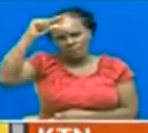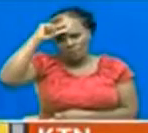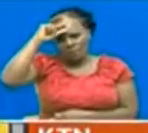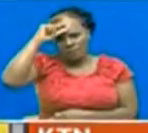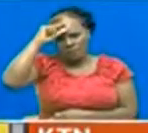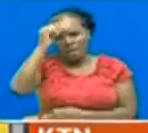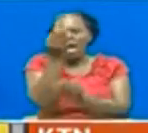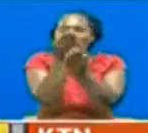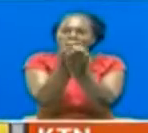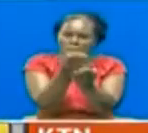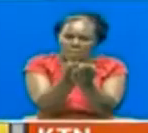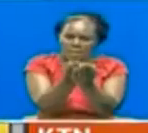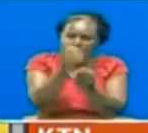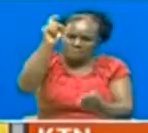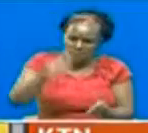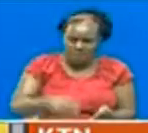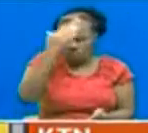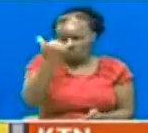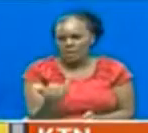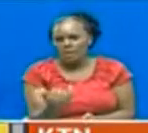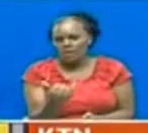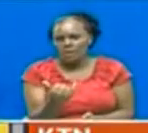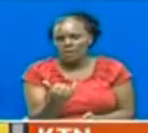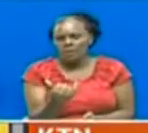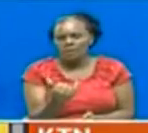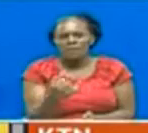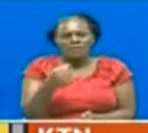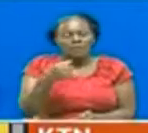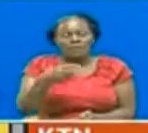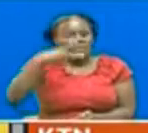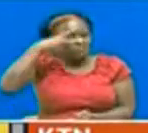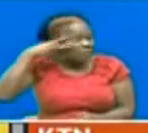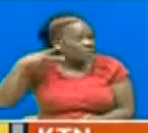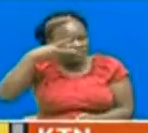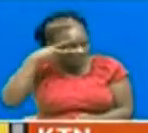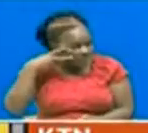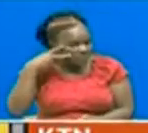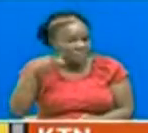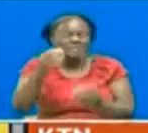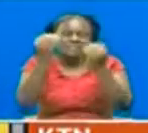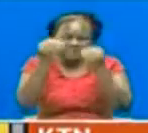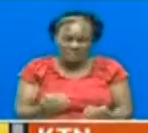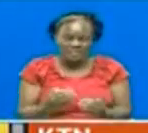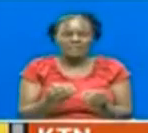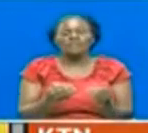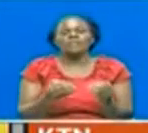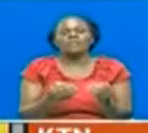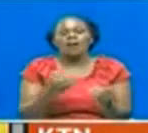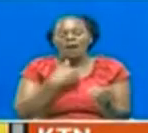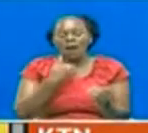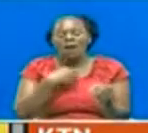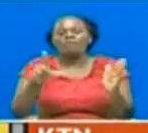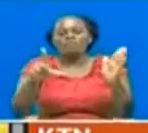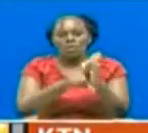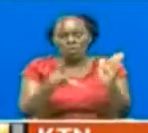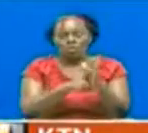appeal because fighting crime, especially terrorism, it requires the country really to put its